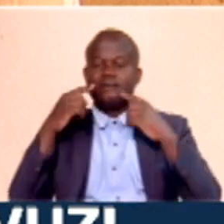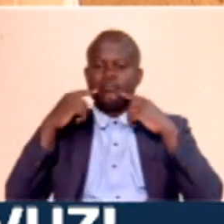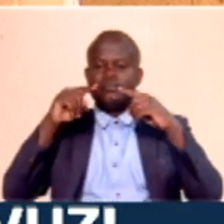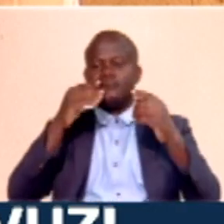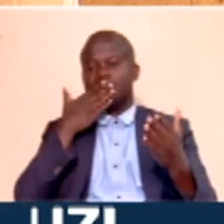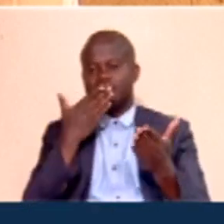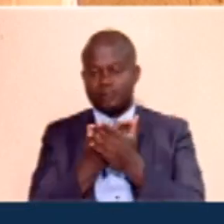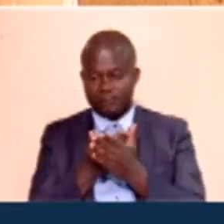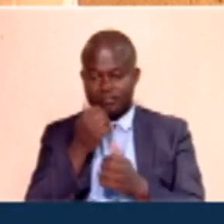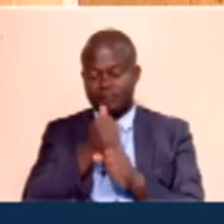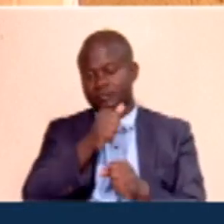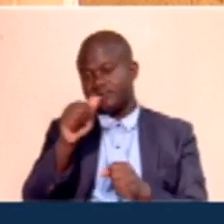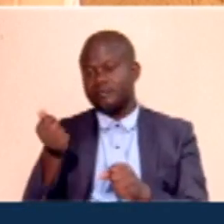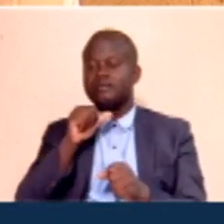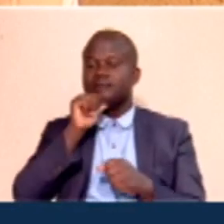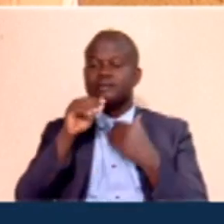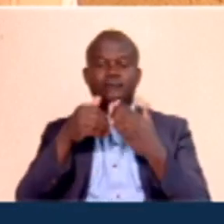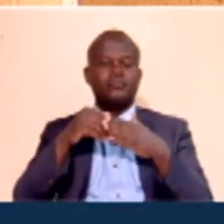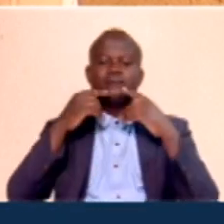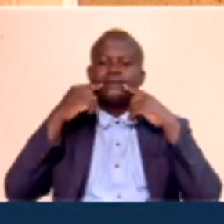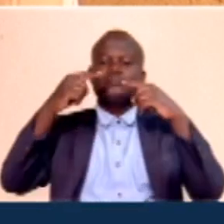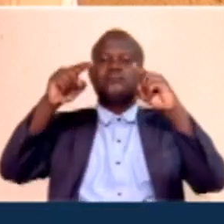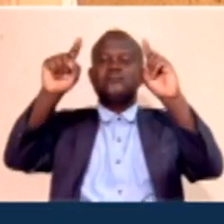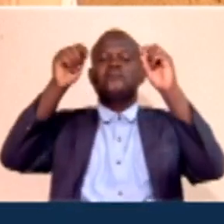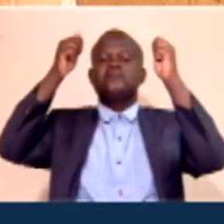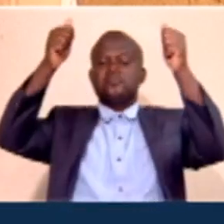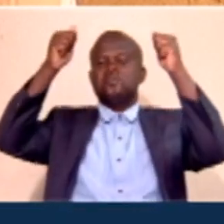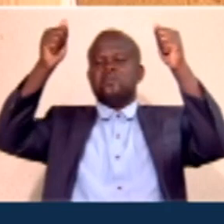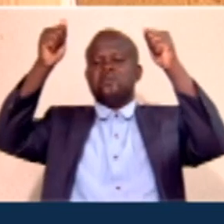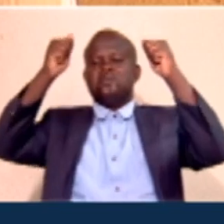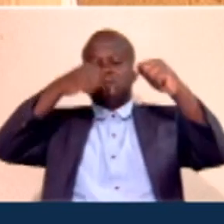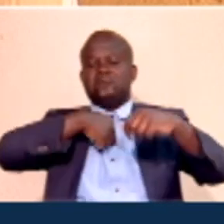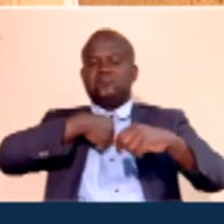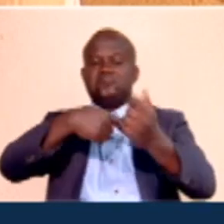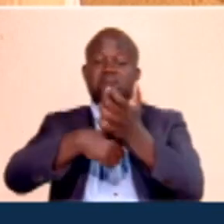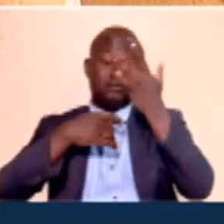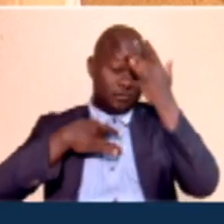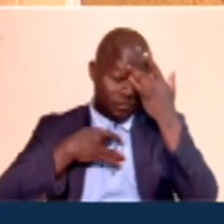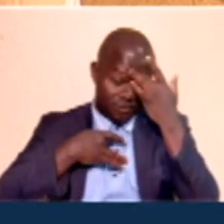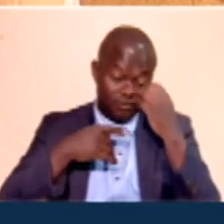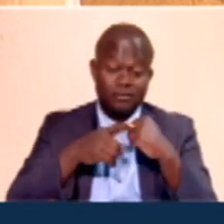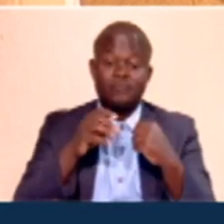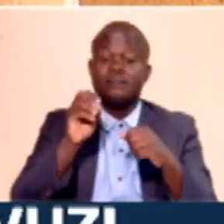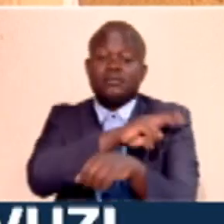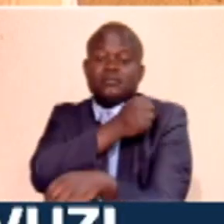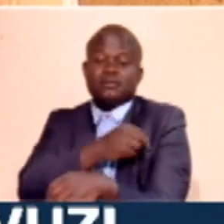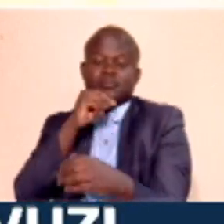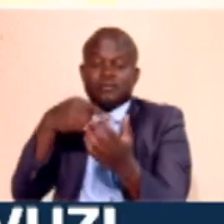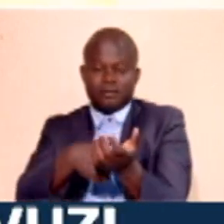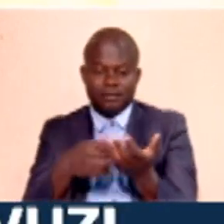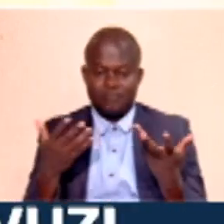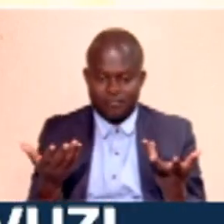ibyiza wakoreye abandi, ntago wakwiyamamaza ngo mvure indwara 60 no kwa muganga